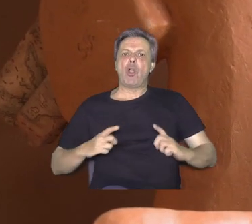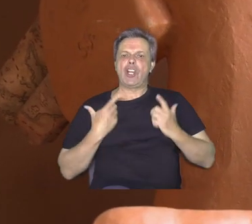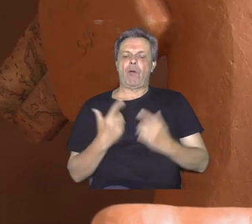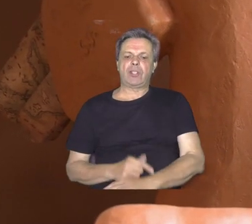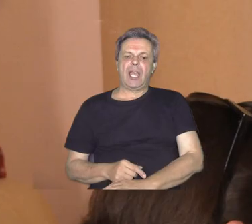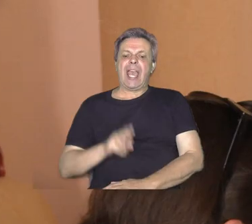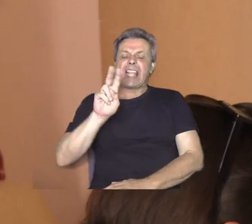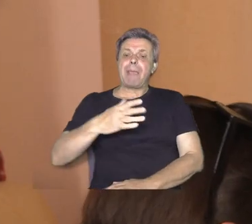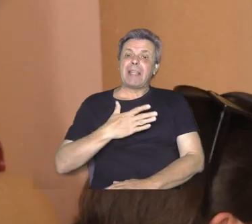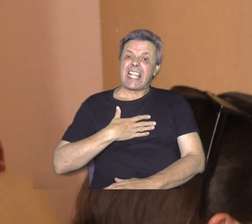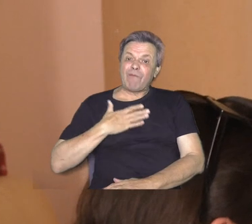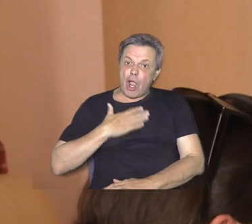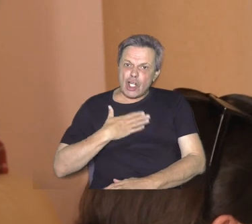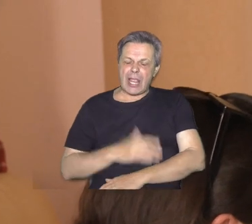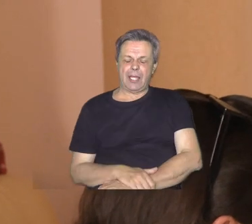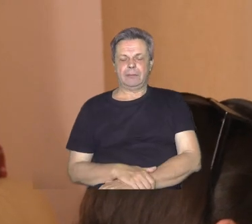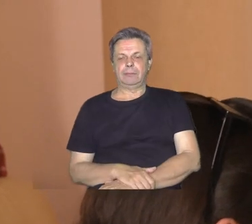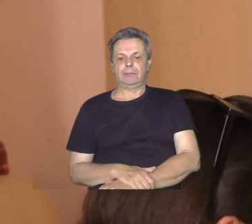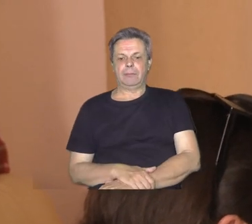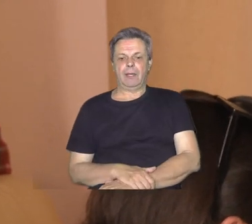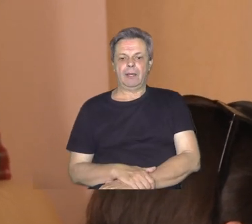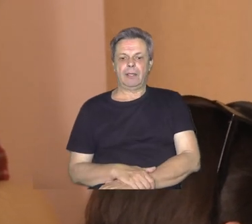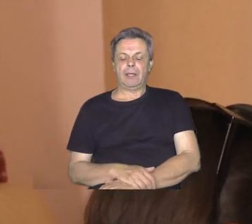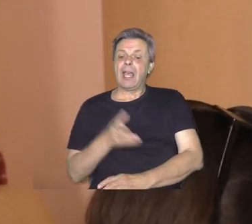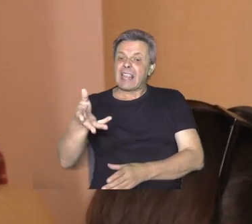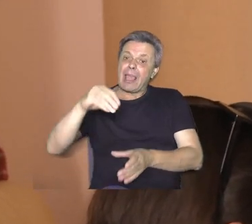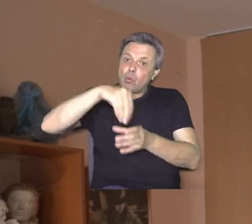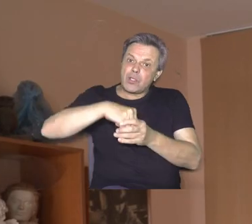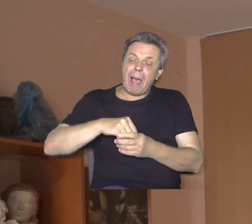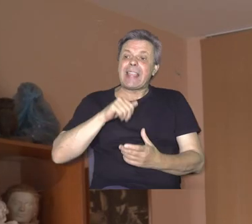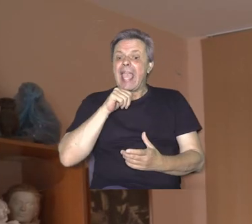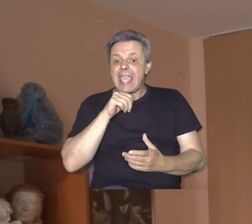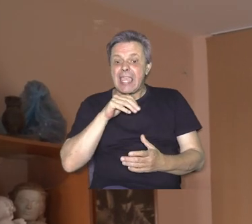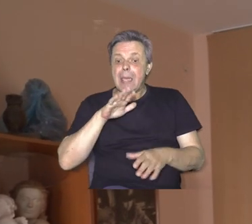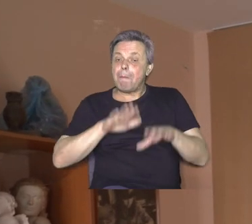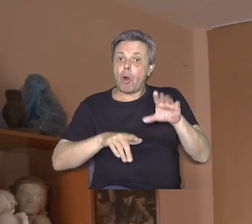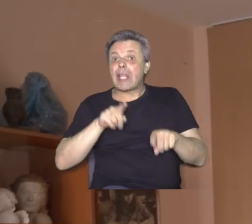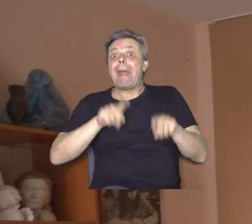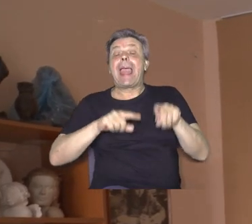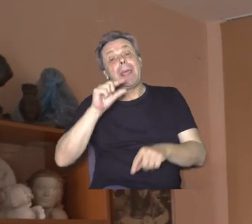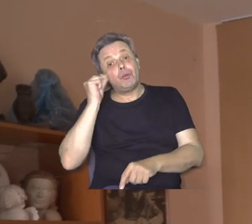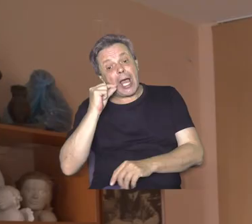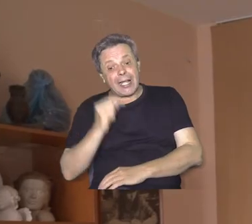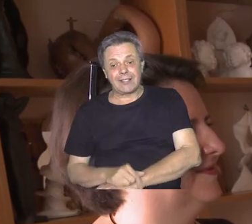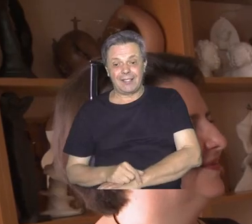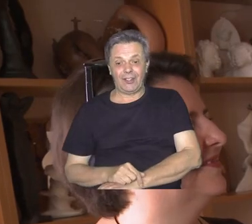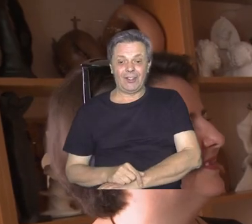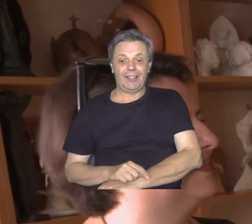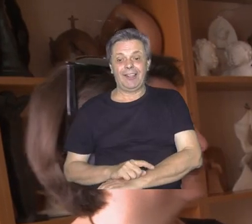svoj život, da imate svoje želje, spada li tu i neki muškarac u vašem